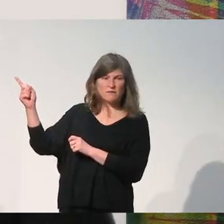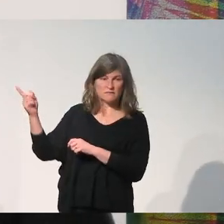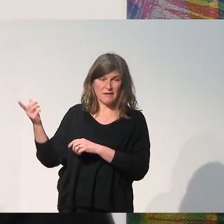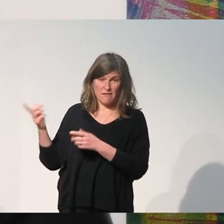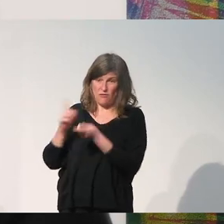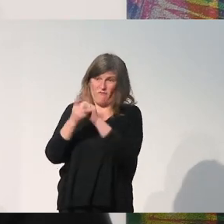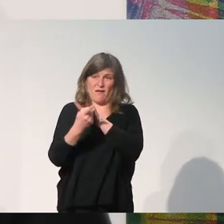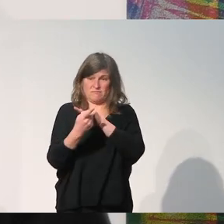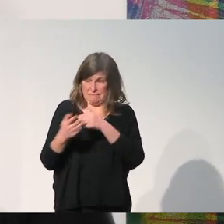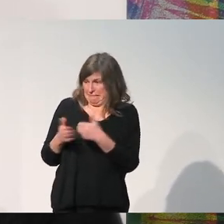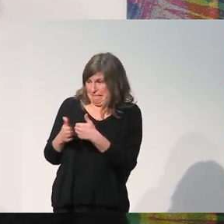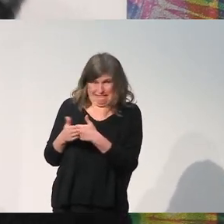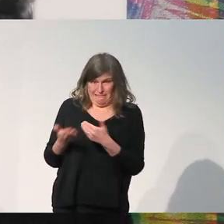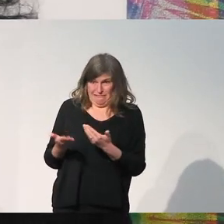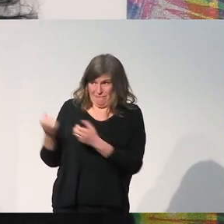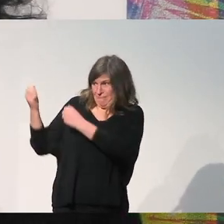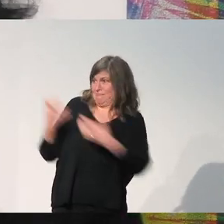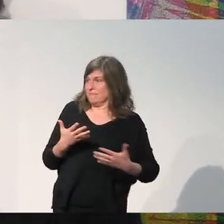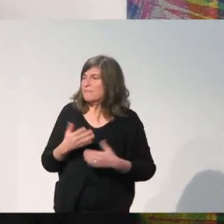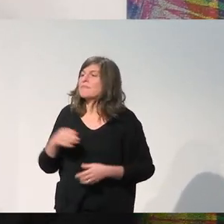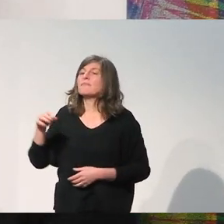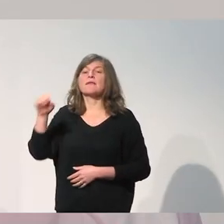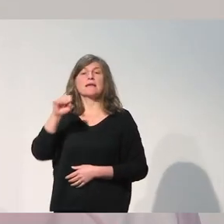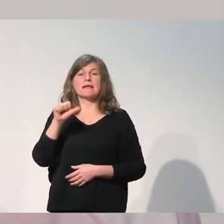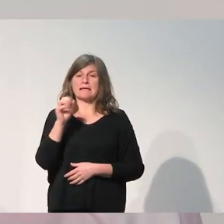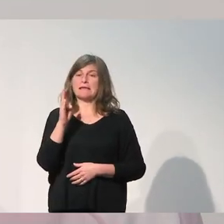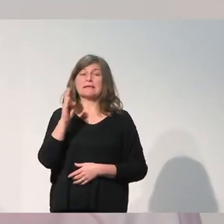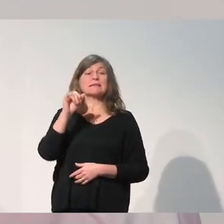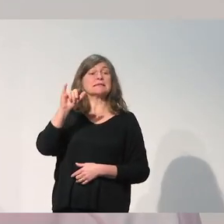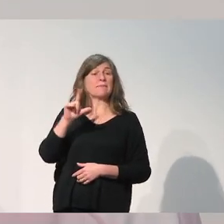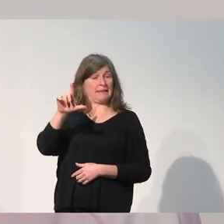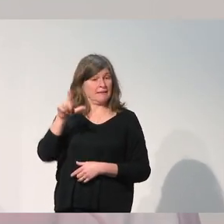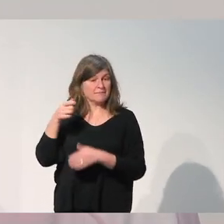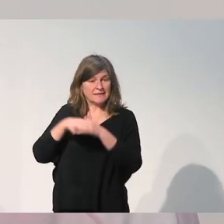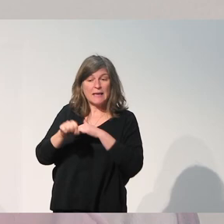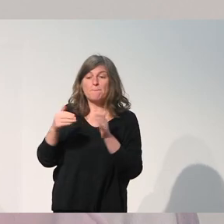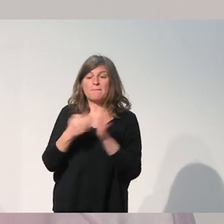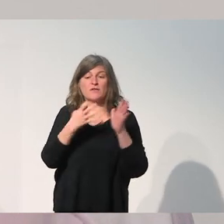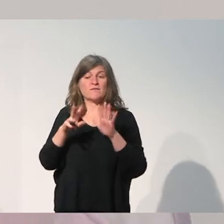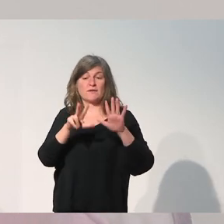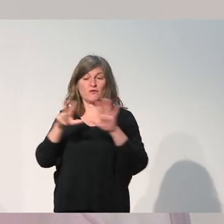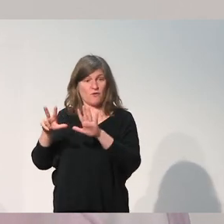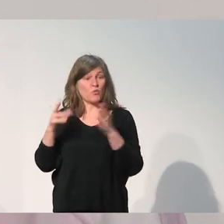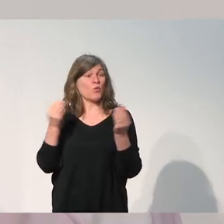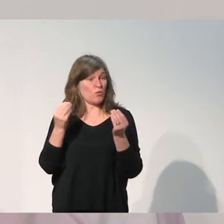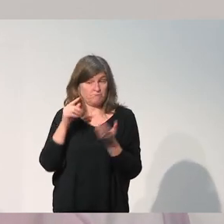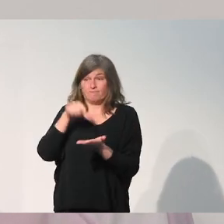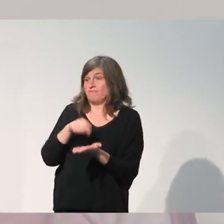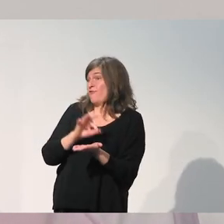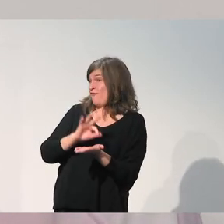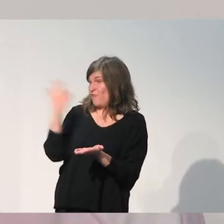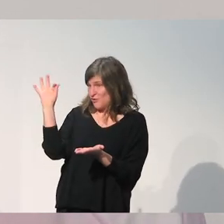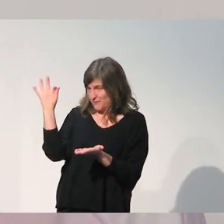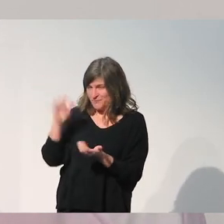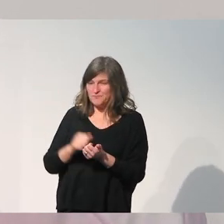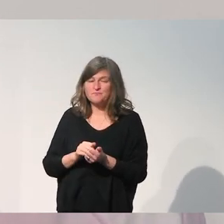Sabine, vous êtes née en 1988, en France, donc pendant cette période